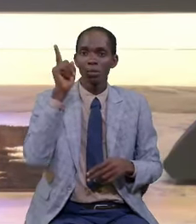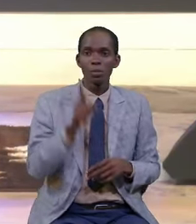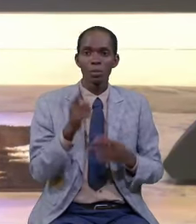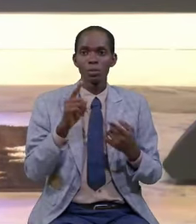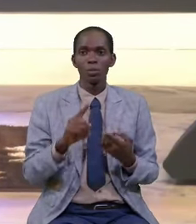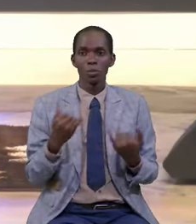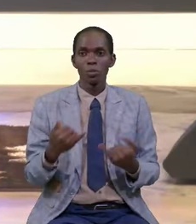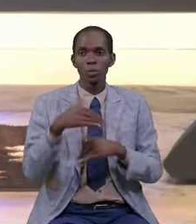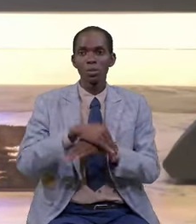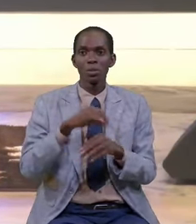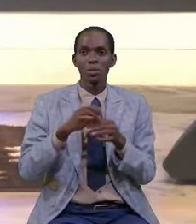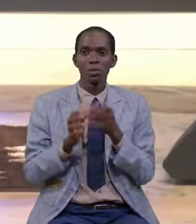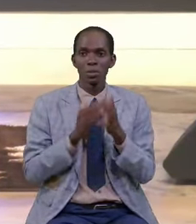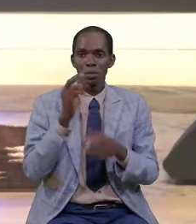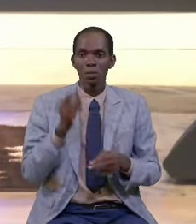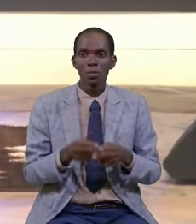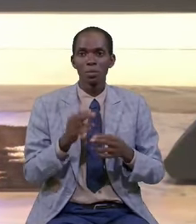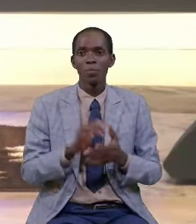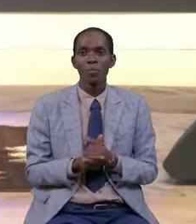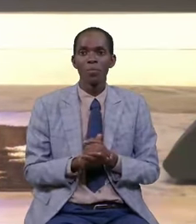L'assurance ce soir.